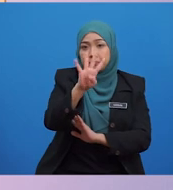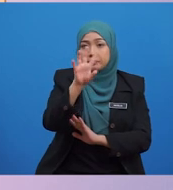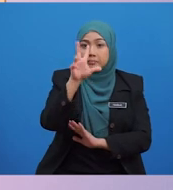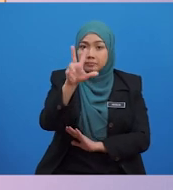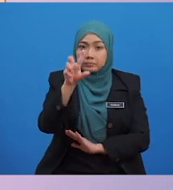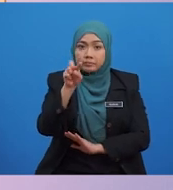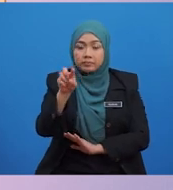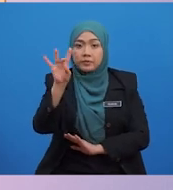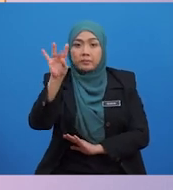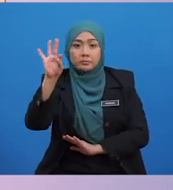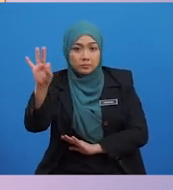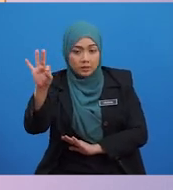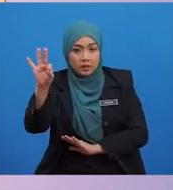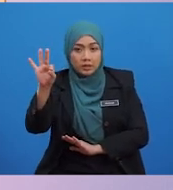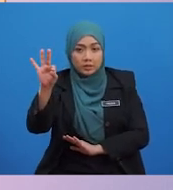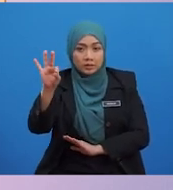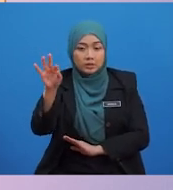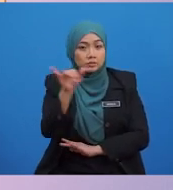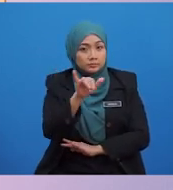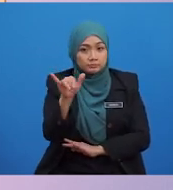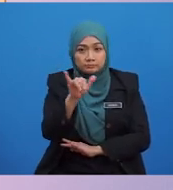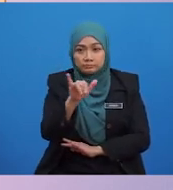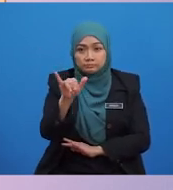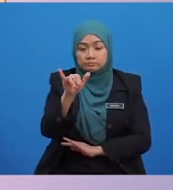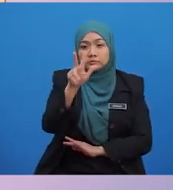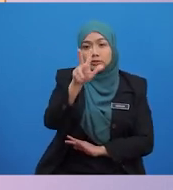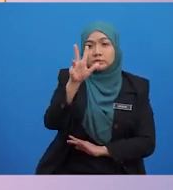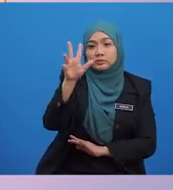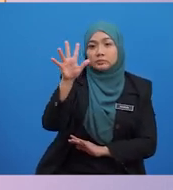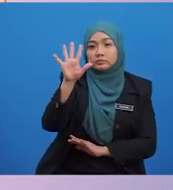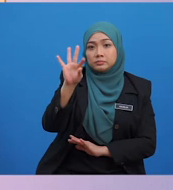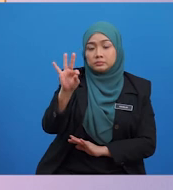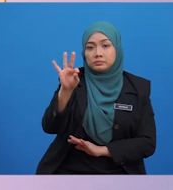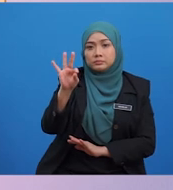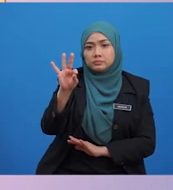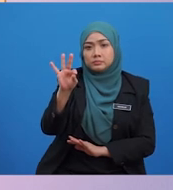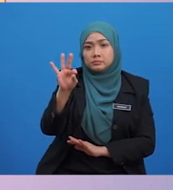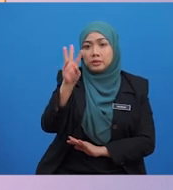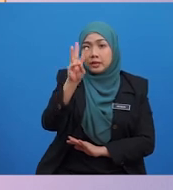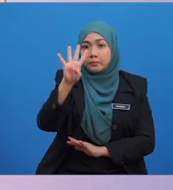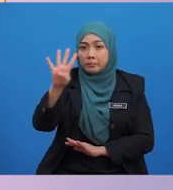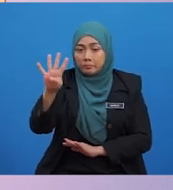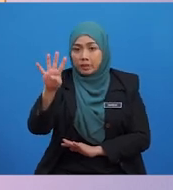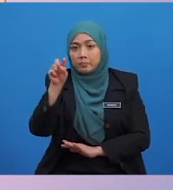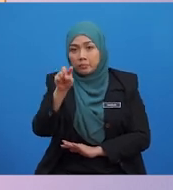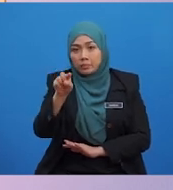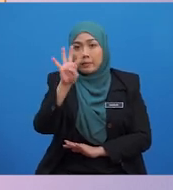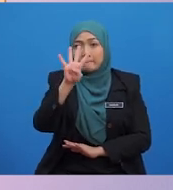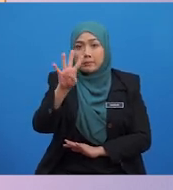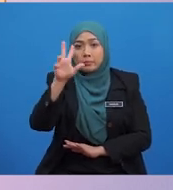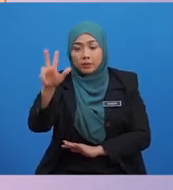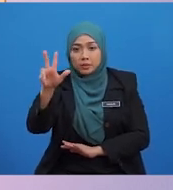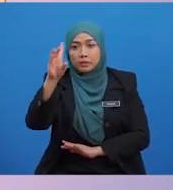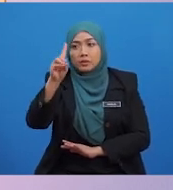sign 64 perburuhan 43 gajah iaitu CD = 30-an